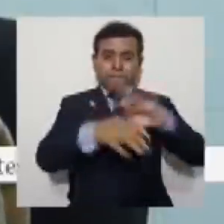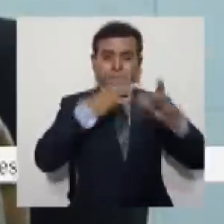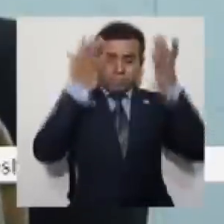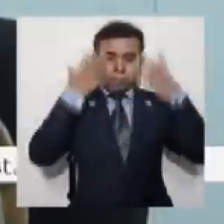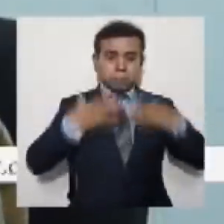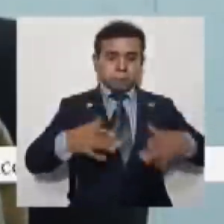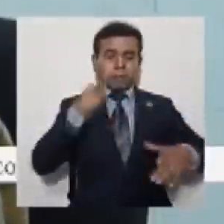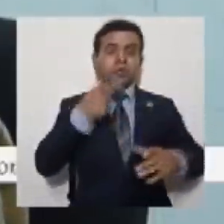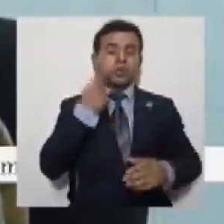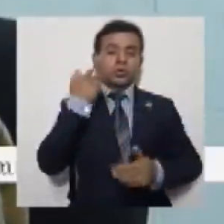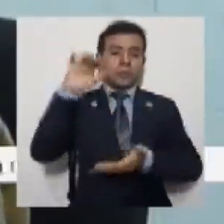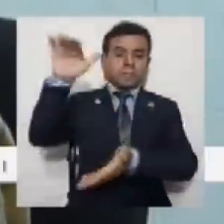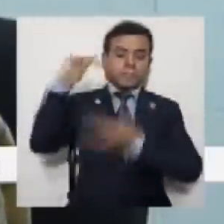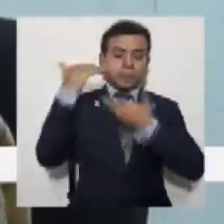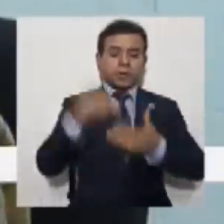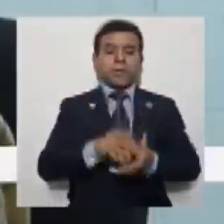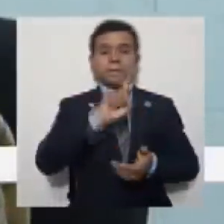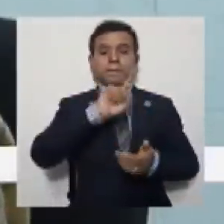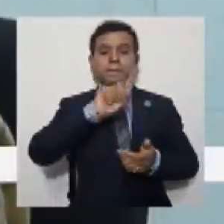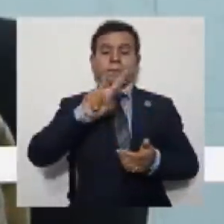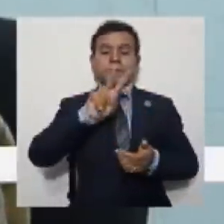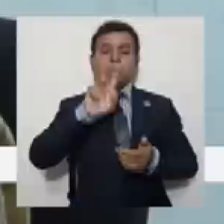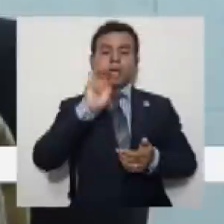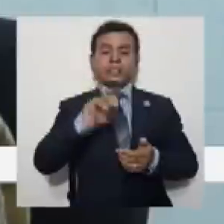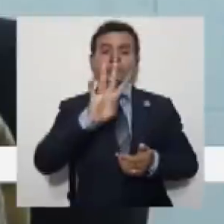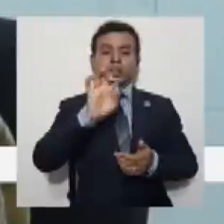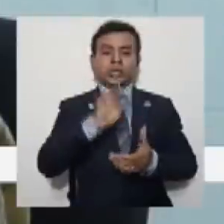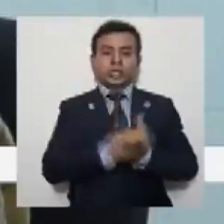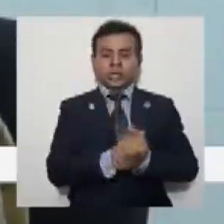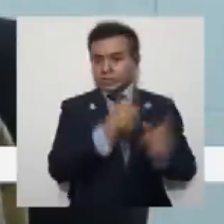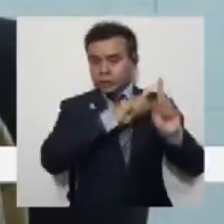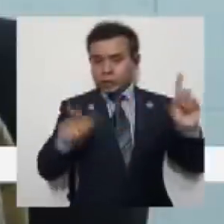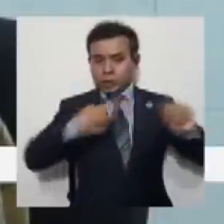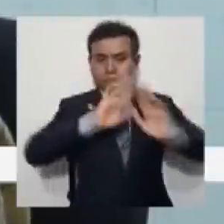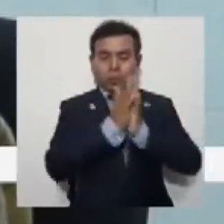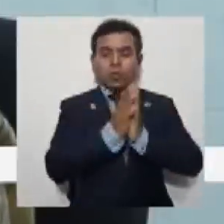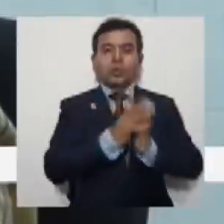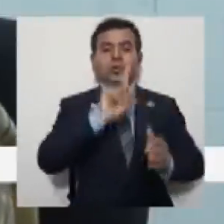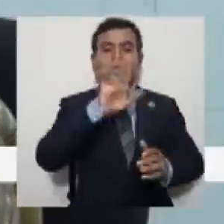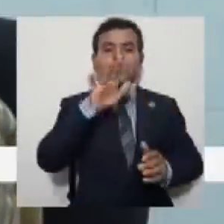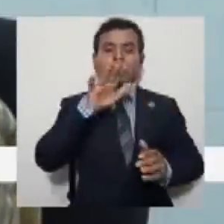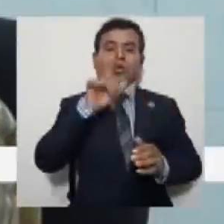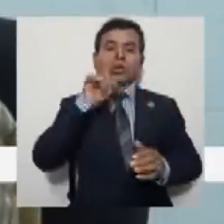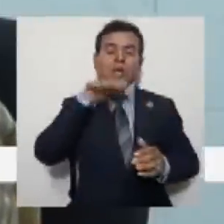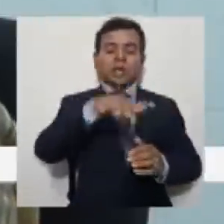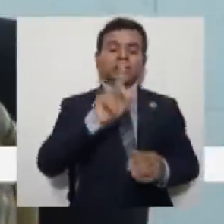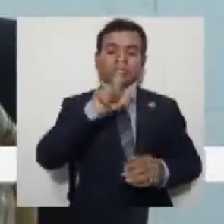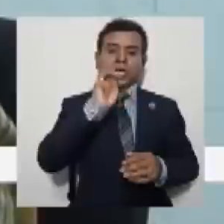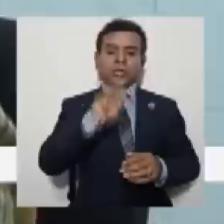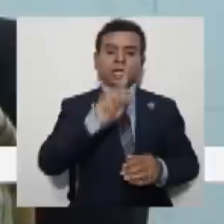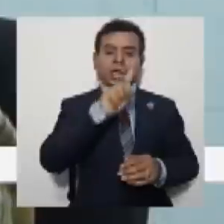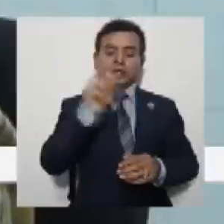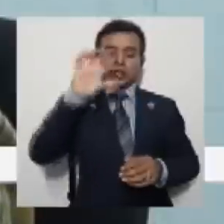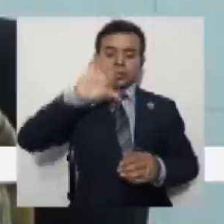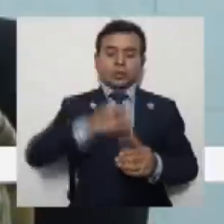এ পর্যন্ত 15,07,190টি। বিতরণ হয়েছে গত 24 ঘন্টায় 50,625টি এবং এ